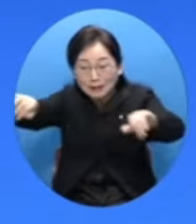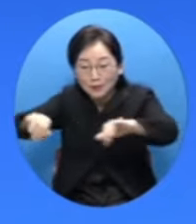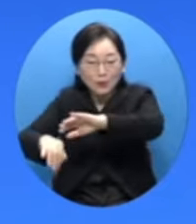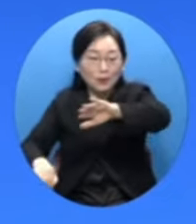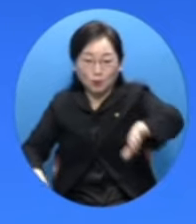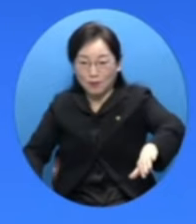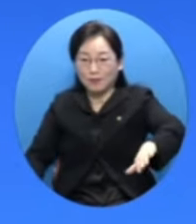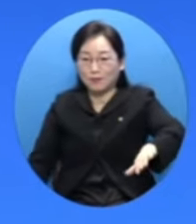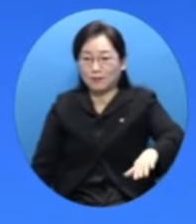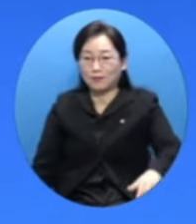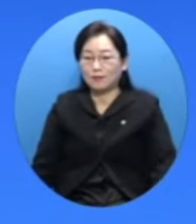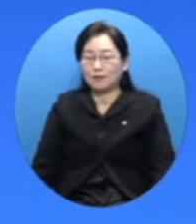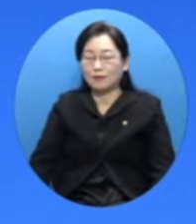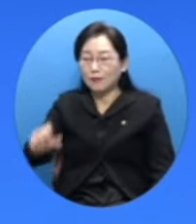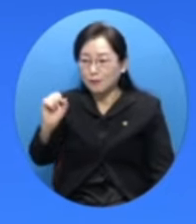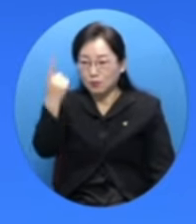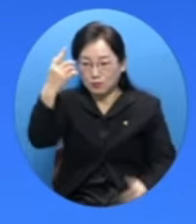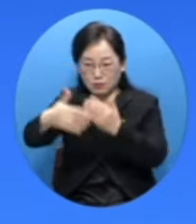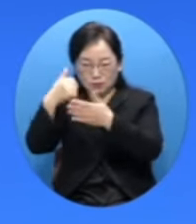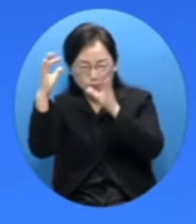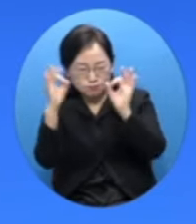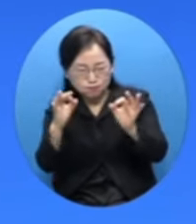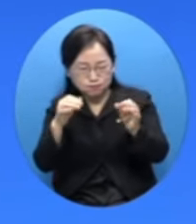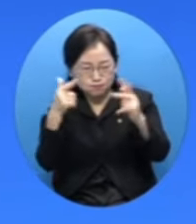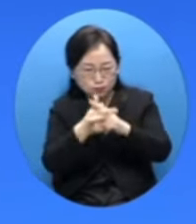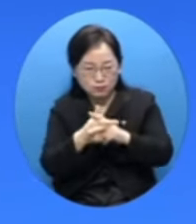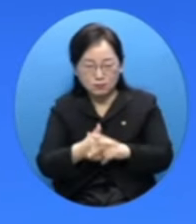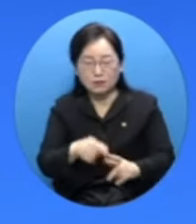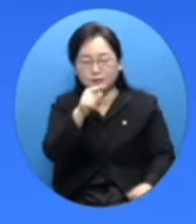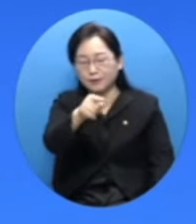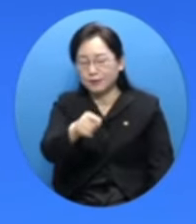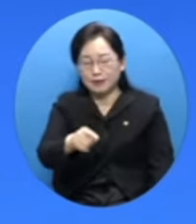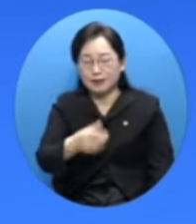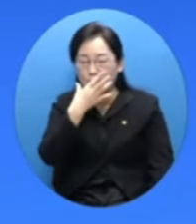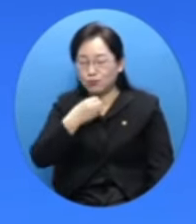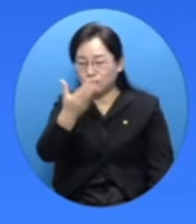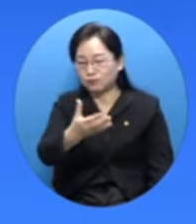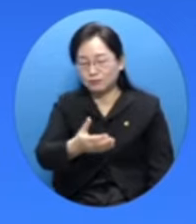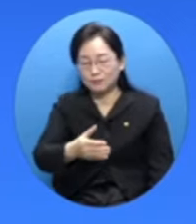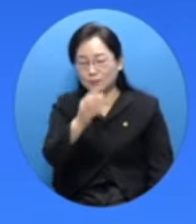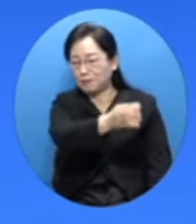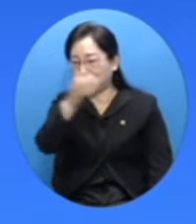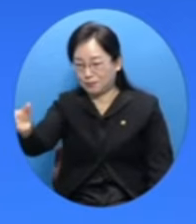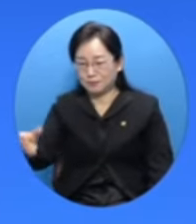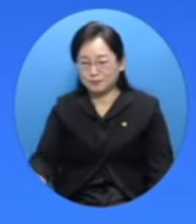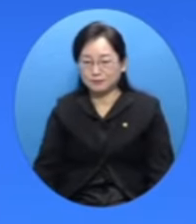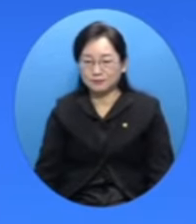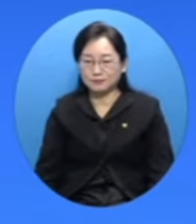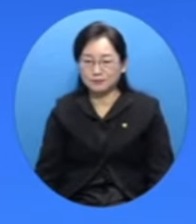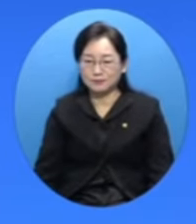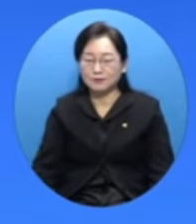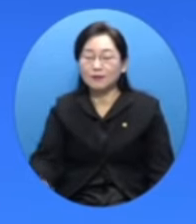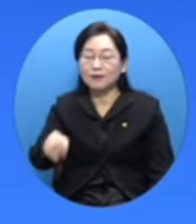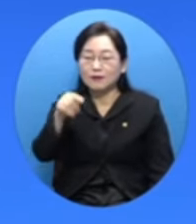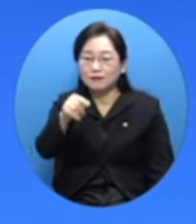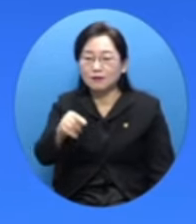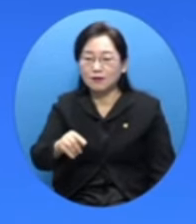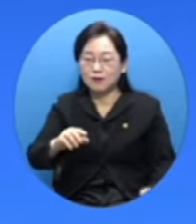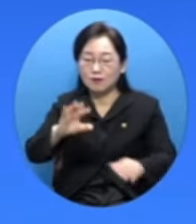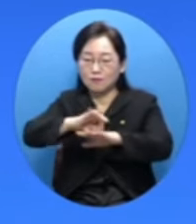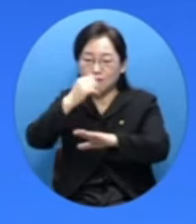두었는데 이로 말미암아 하나님께서 초대를 옮기신 것입니다. 결국 그는 그의